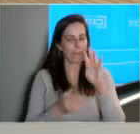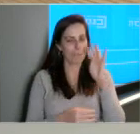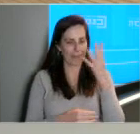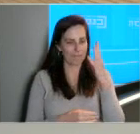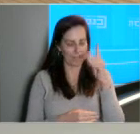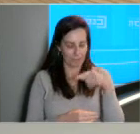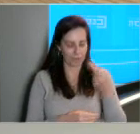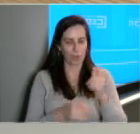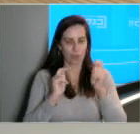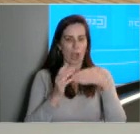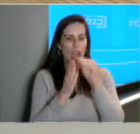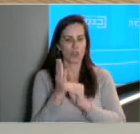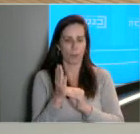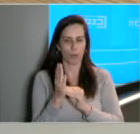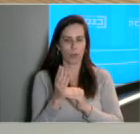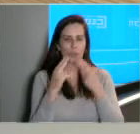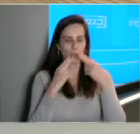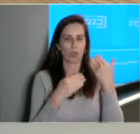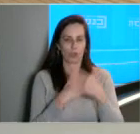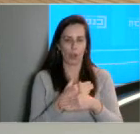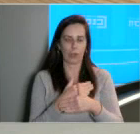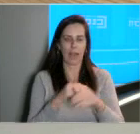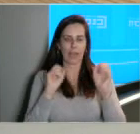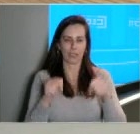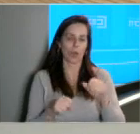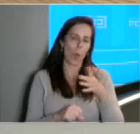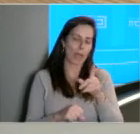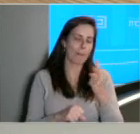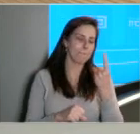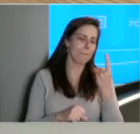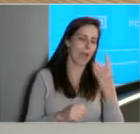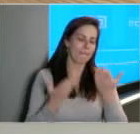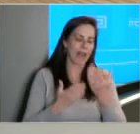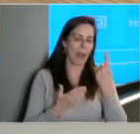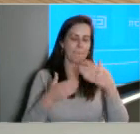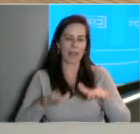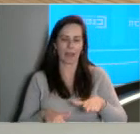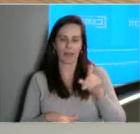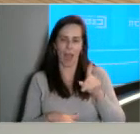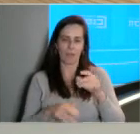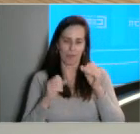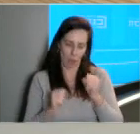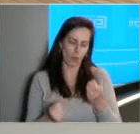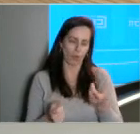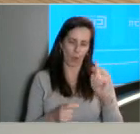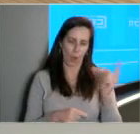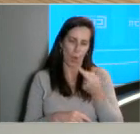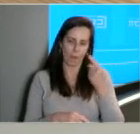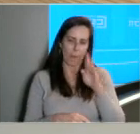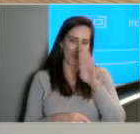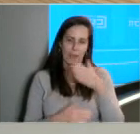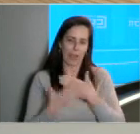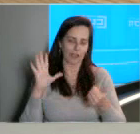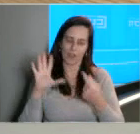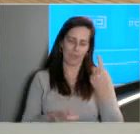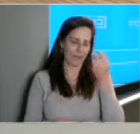רביעי יוגשו הרשימות, התוצאות הסופיות לנשיא המדינה, ואולי יהיה מנדט לפה, מנדט לשם, אבל בטוח וברור כמולם, לנתניהו כבר לא